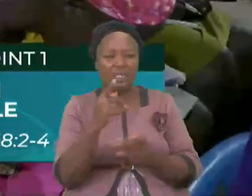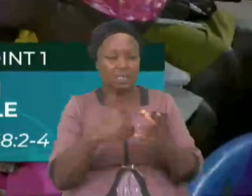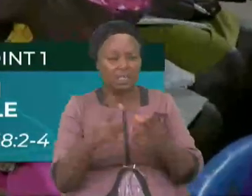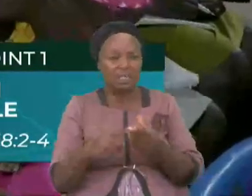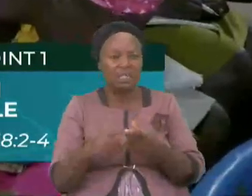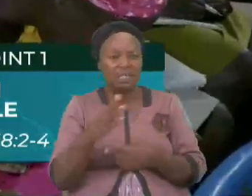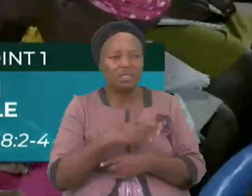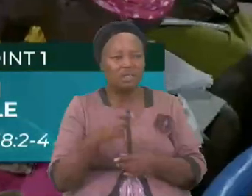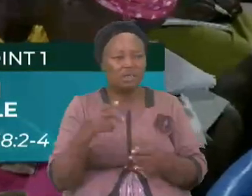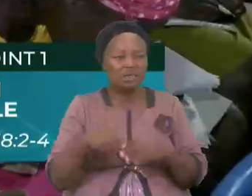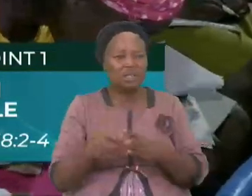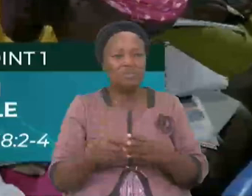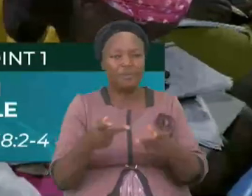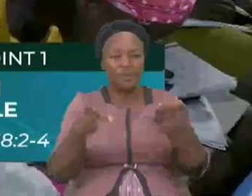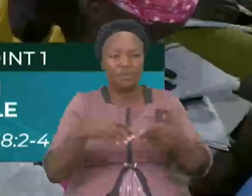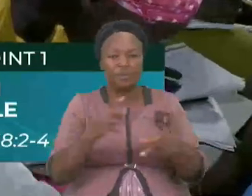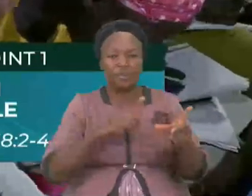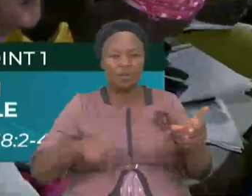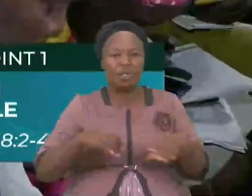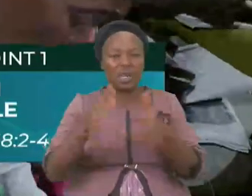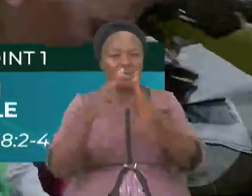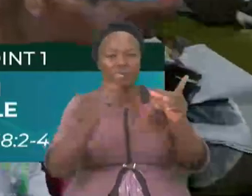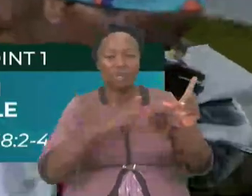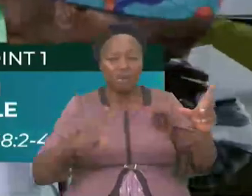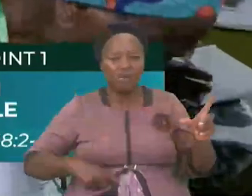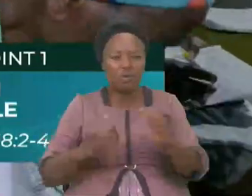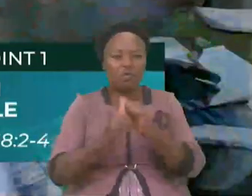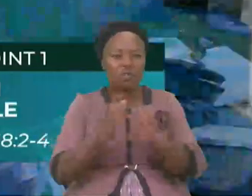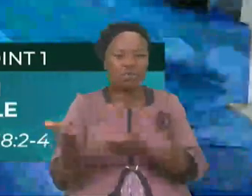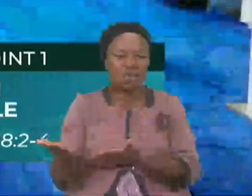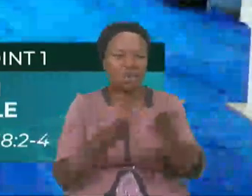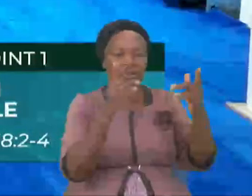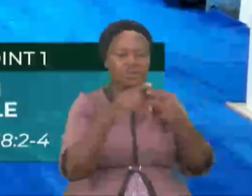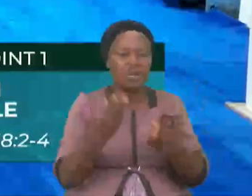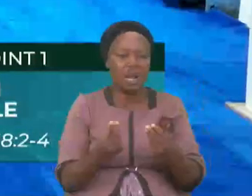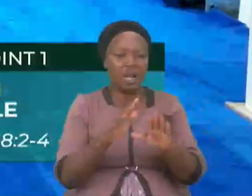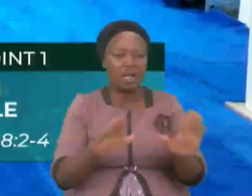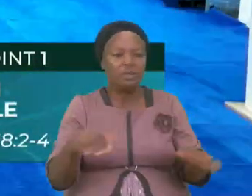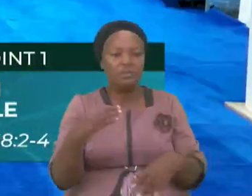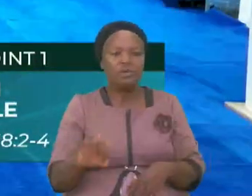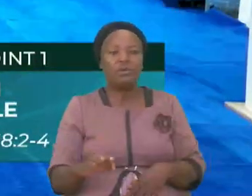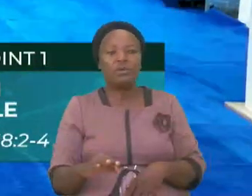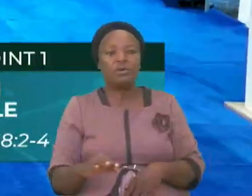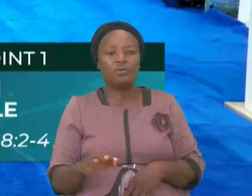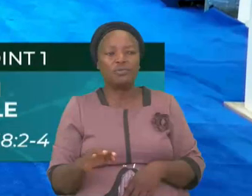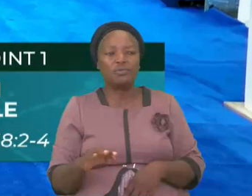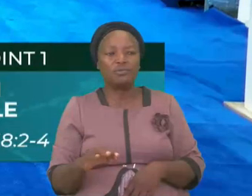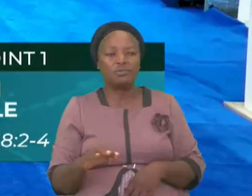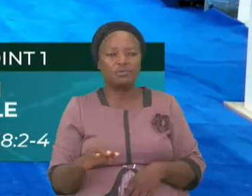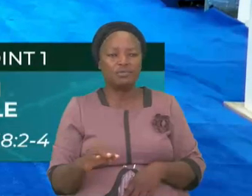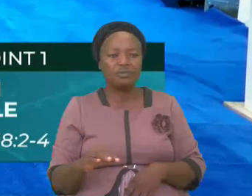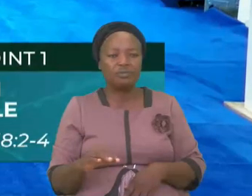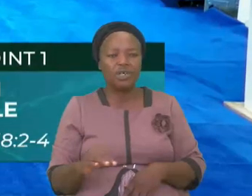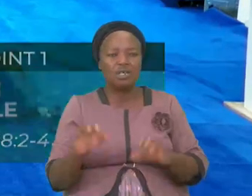une partie des ustensiles de la maison de Dieu. Nebuchadnezzar emporta les ustensiles au pays de Shinéar dans la maison de son